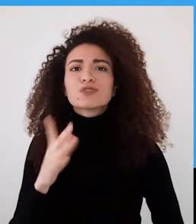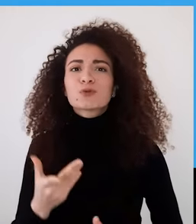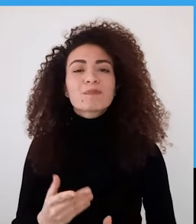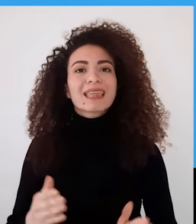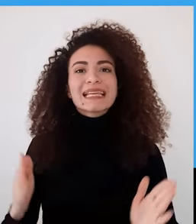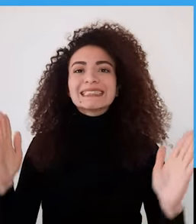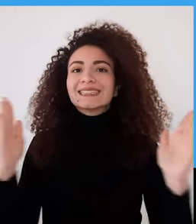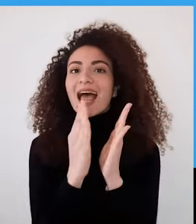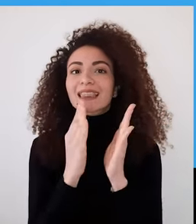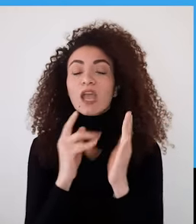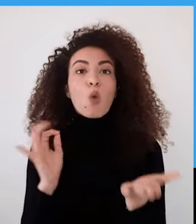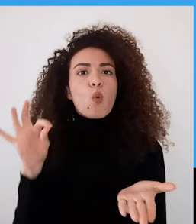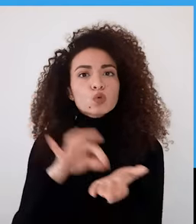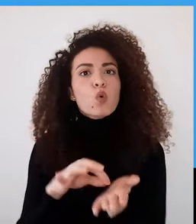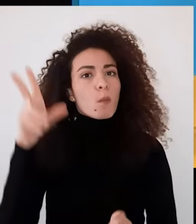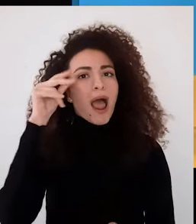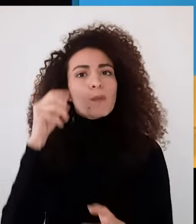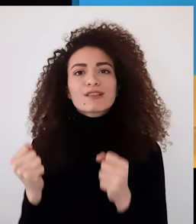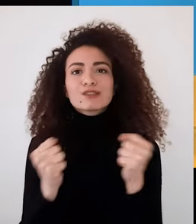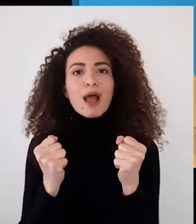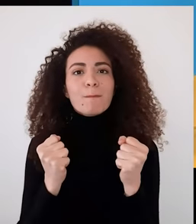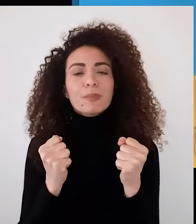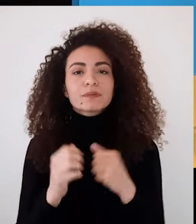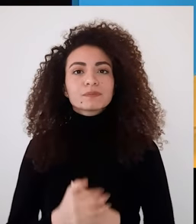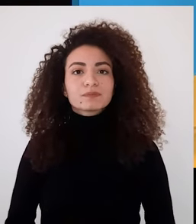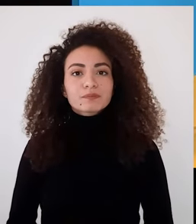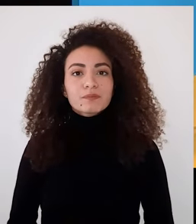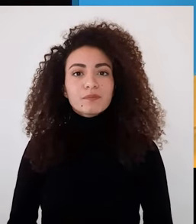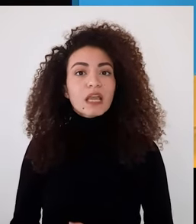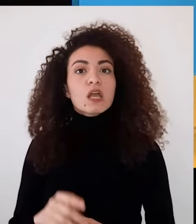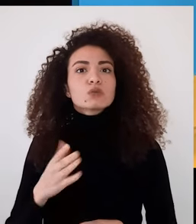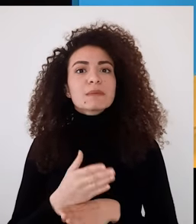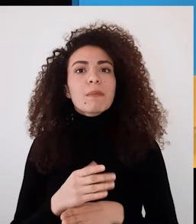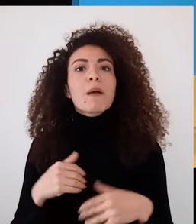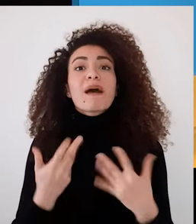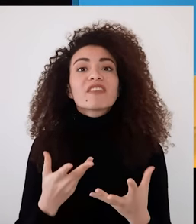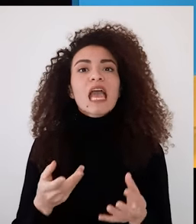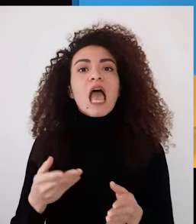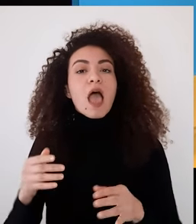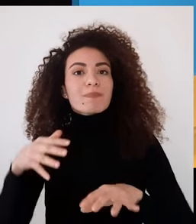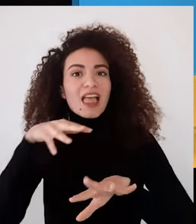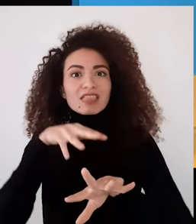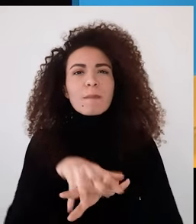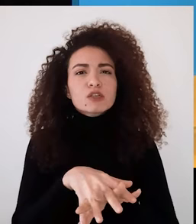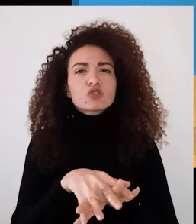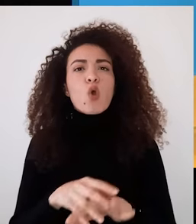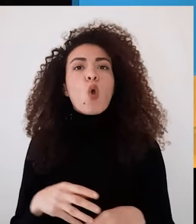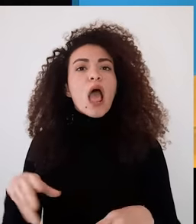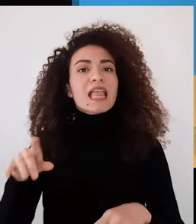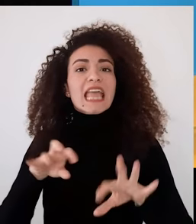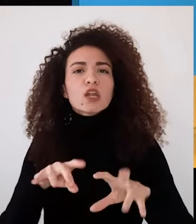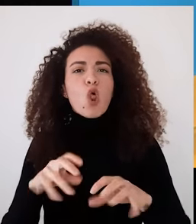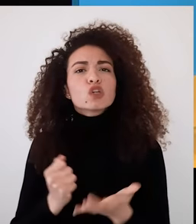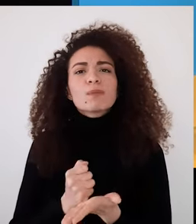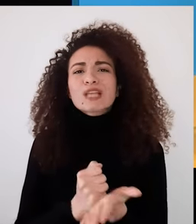الدائم بتحديد إمكانية الوصول، إن كان على مستوى البيئة الهندسية أو من حيث غياب وسائل التعلم